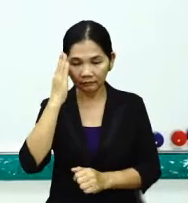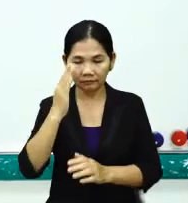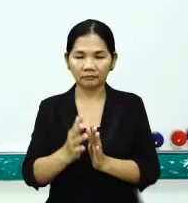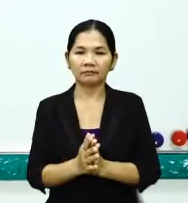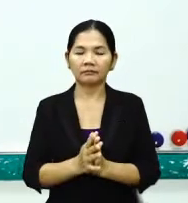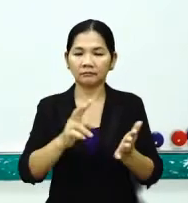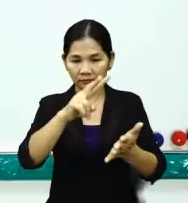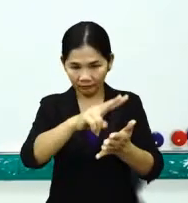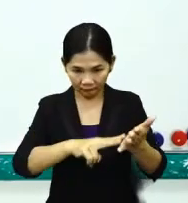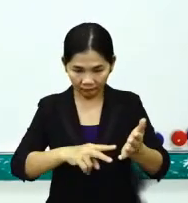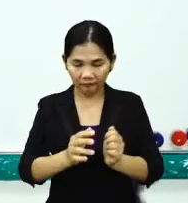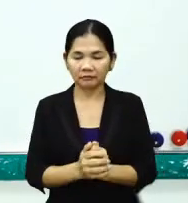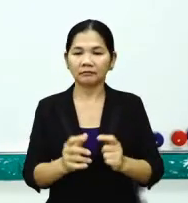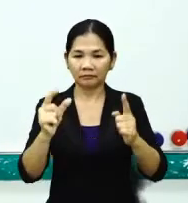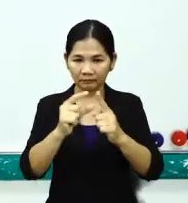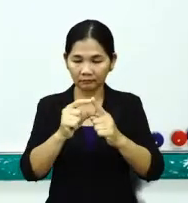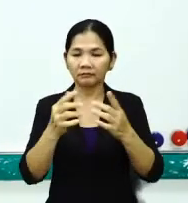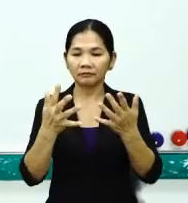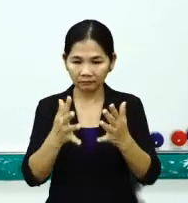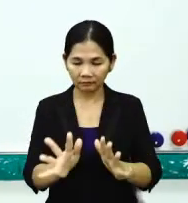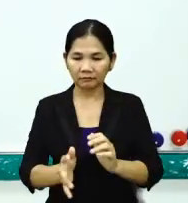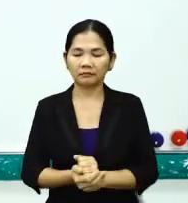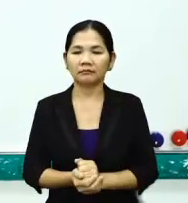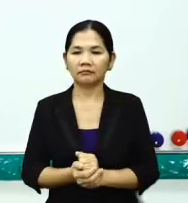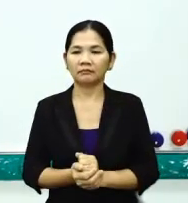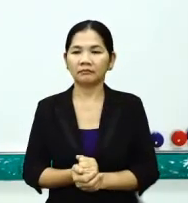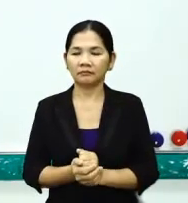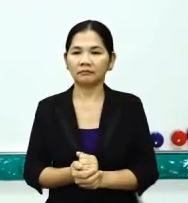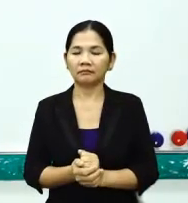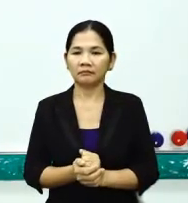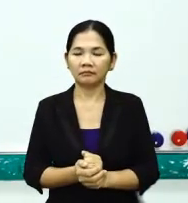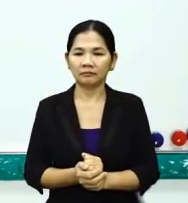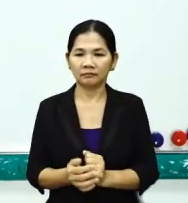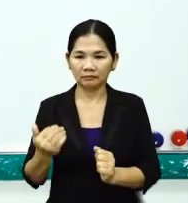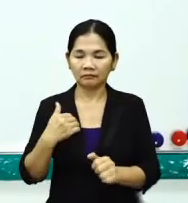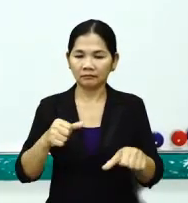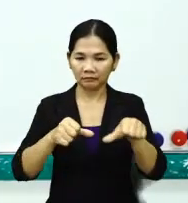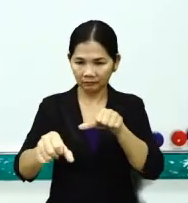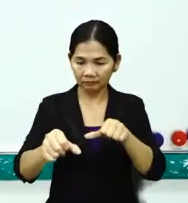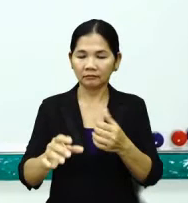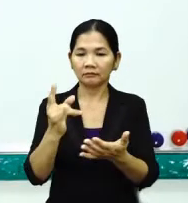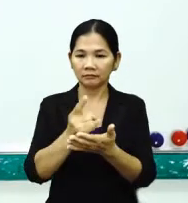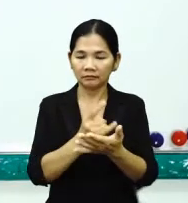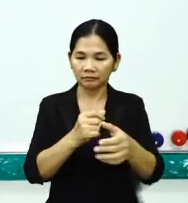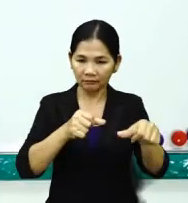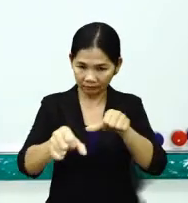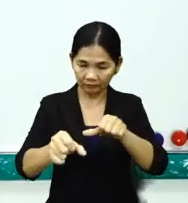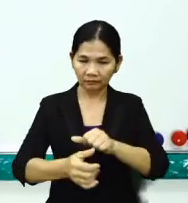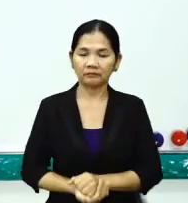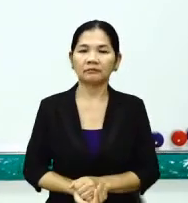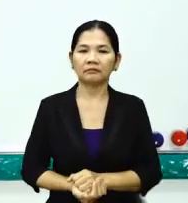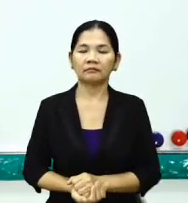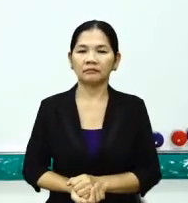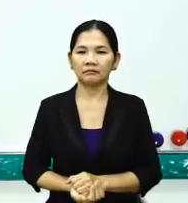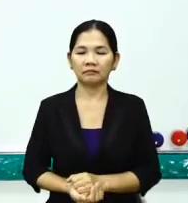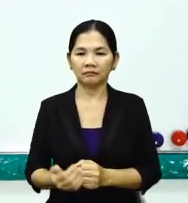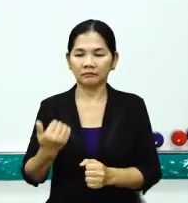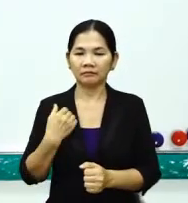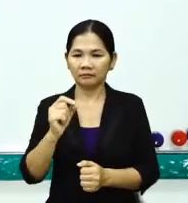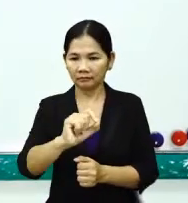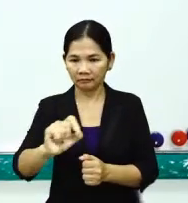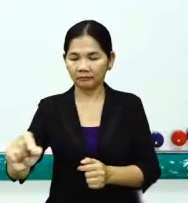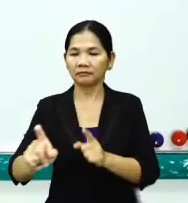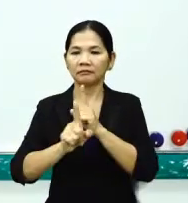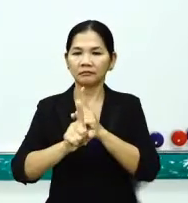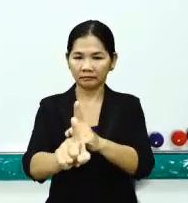giờ riêng ẩm nán. Thì ca riêng biện đang ẩm nán ruột. Ta dương tay ta riêng là vẫn bật tốt nó mới riêng dương con. Chà cứ dương nâng một sẽ sẽ